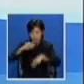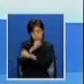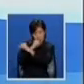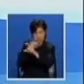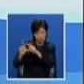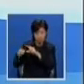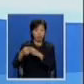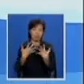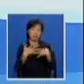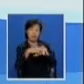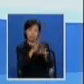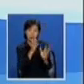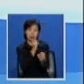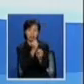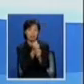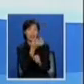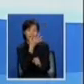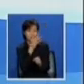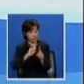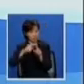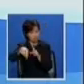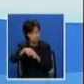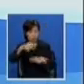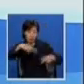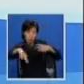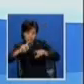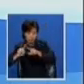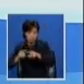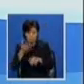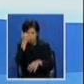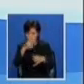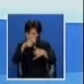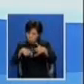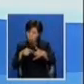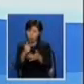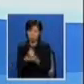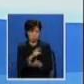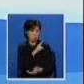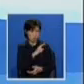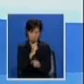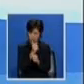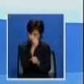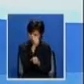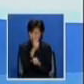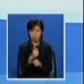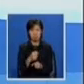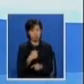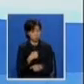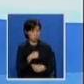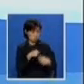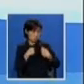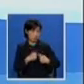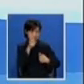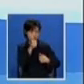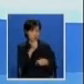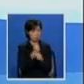จะดูแลความปลอดภัยของบุคคลซึ่งตั้งใจที่จะทำหน้าที่นะครับซึ่งก็น่ายกย่องว่ามีความตั้งใจอย่างเต็มที่